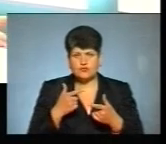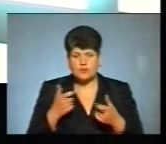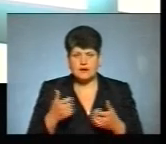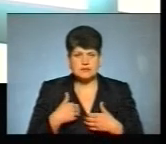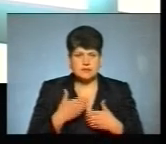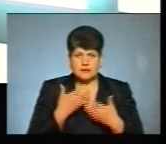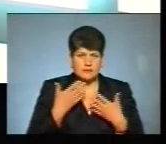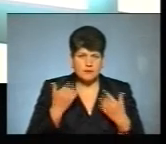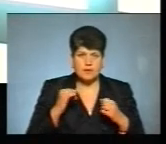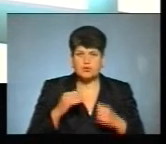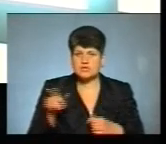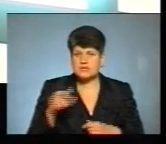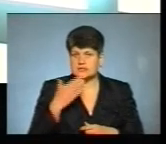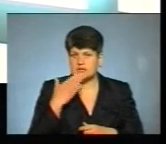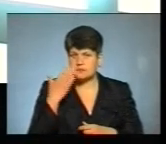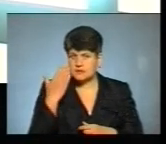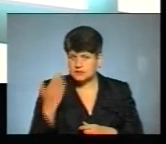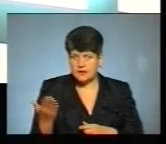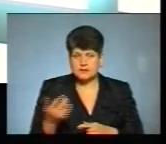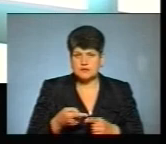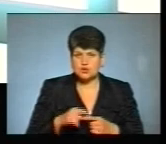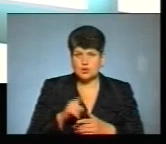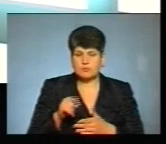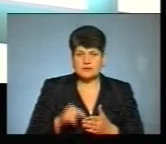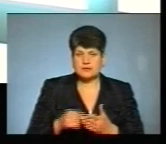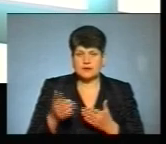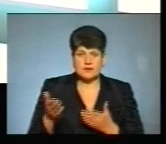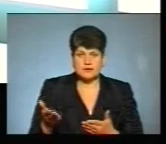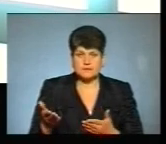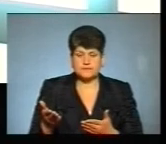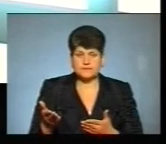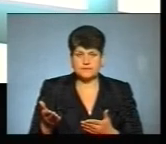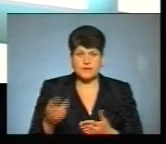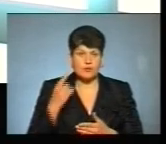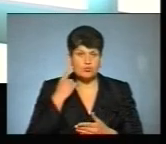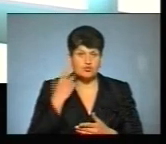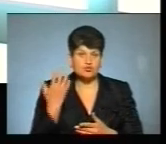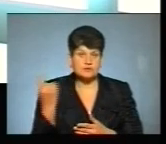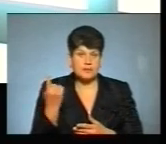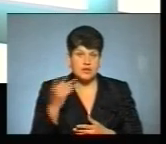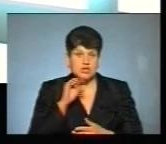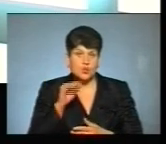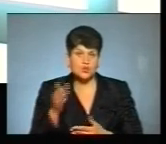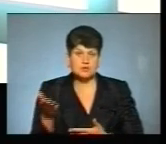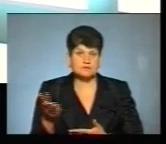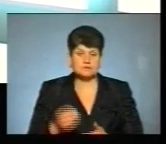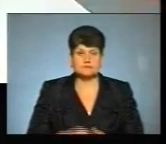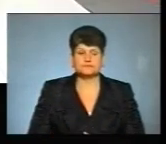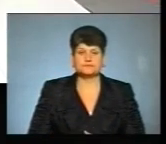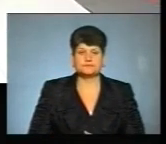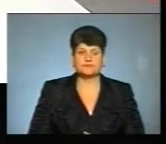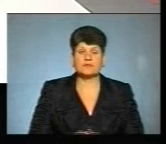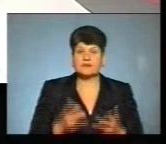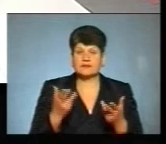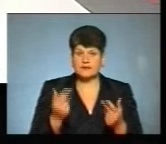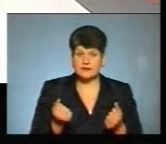в принципі, можете її запитатися відносно даного питання і почути з перших уст. Так,